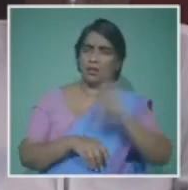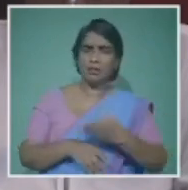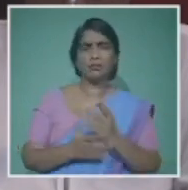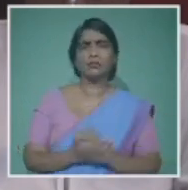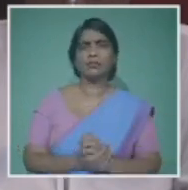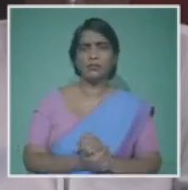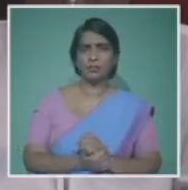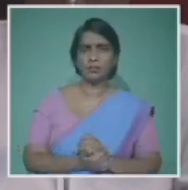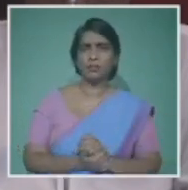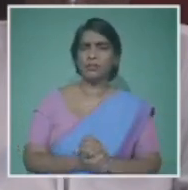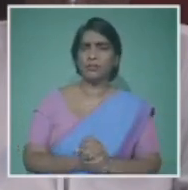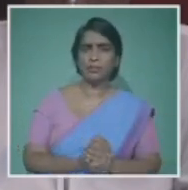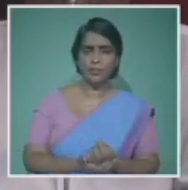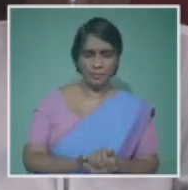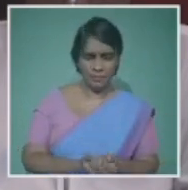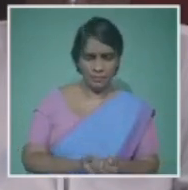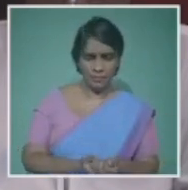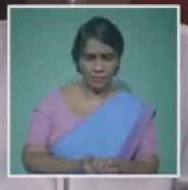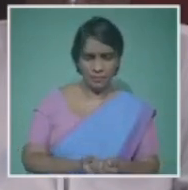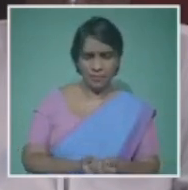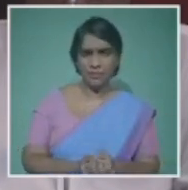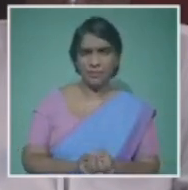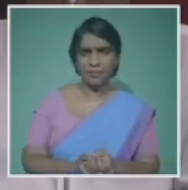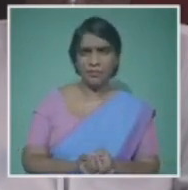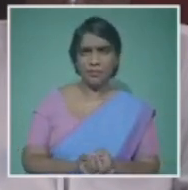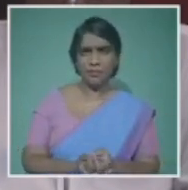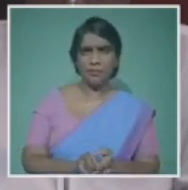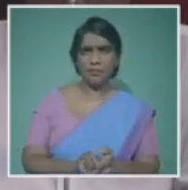ඔව් අන්න ඒ නිසා